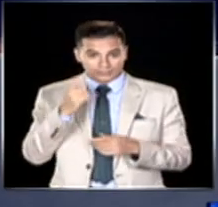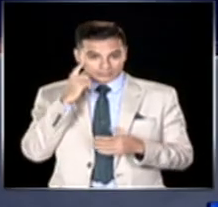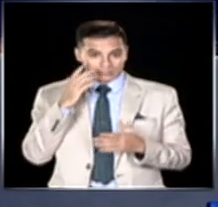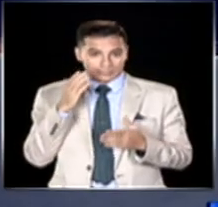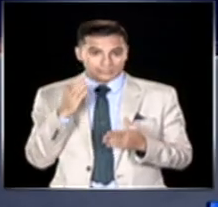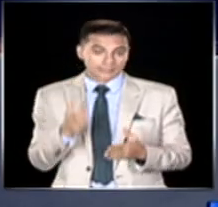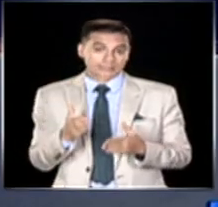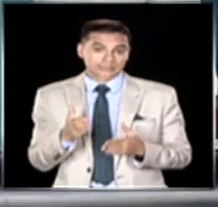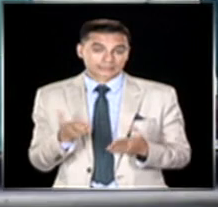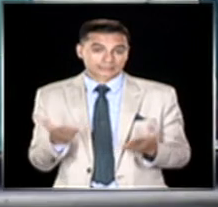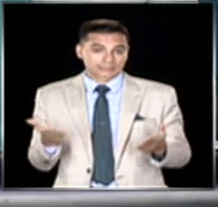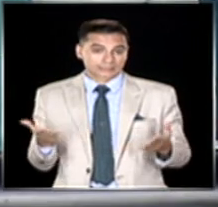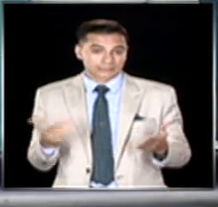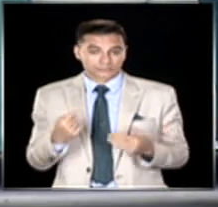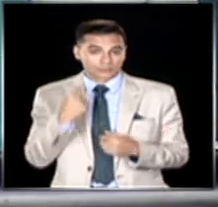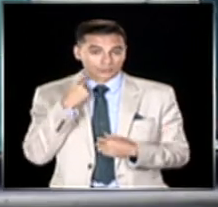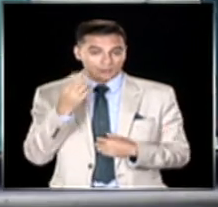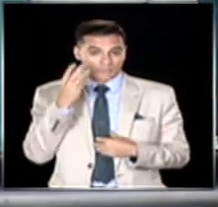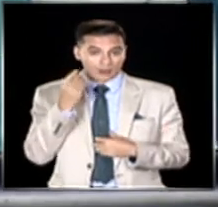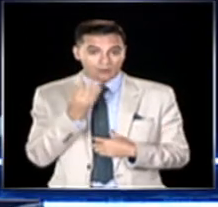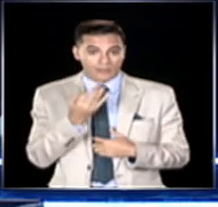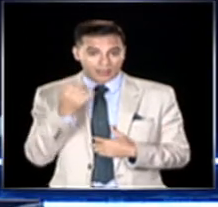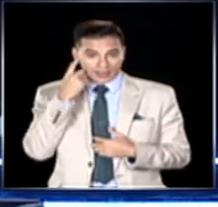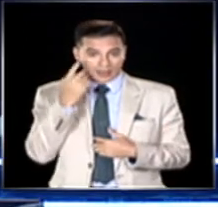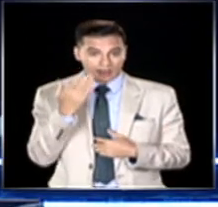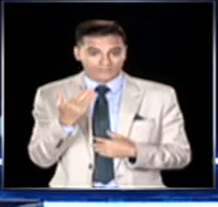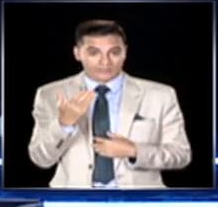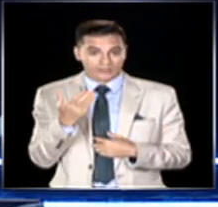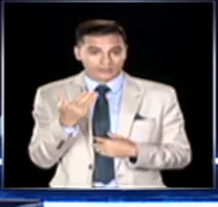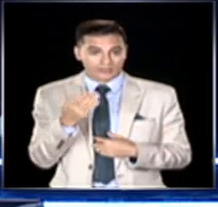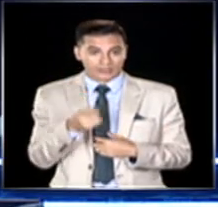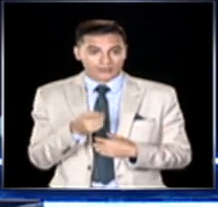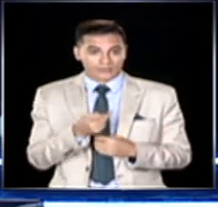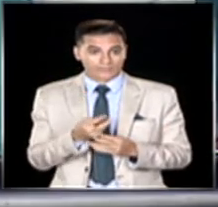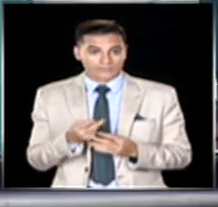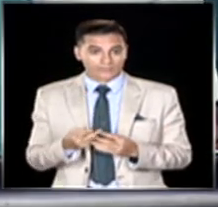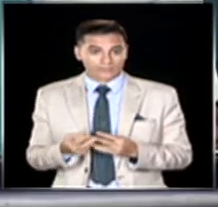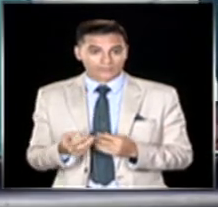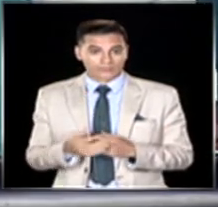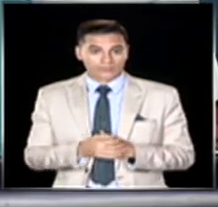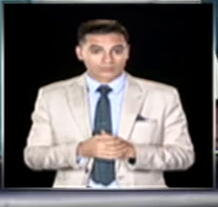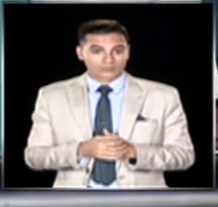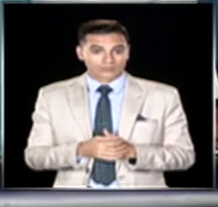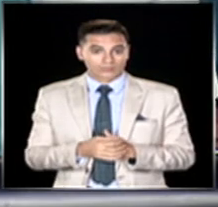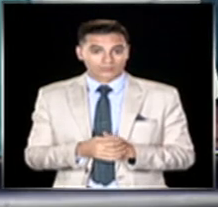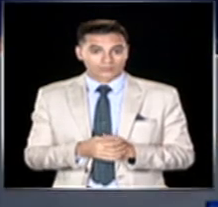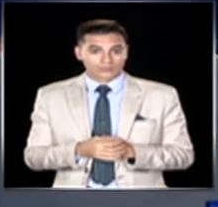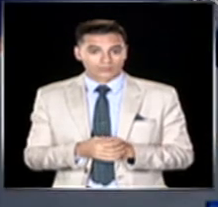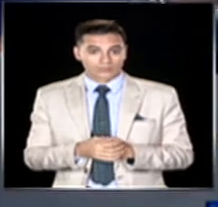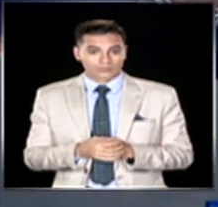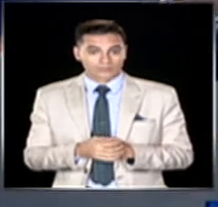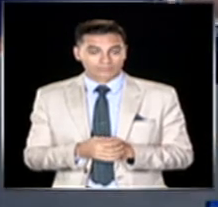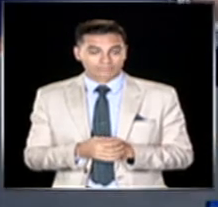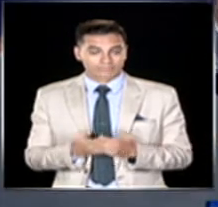تركيز. يعني دي معلومة عندك أنا واثق مليون في المية، هي وغيرها. أيوة كذا واحدة. انا بجاوبه بعدين بفتكر الاجابة.